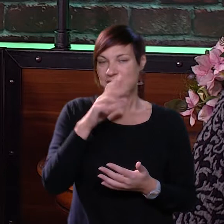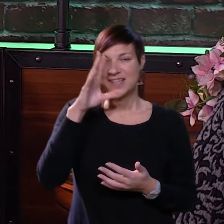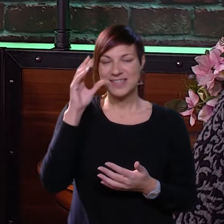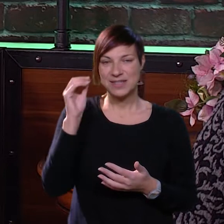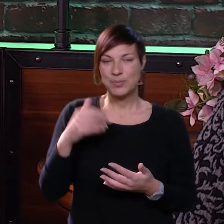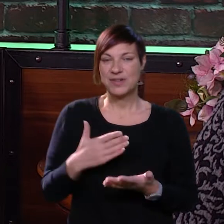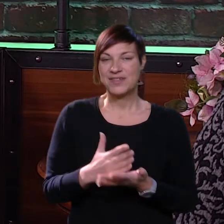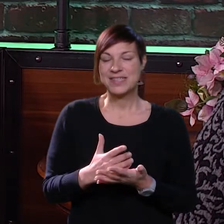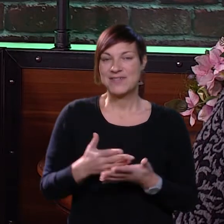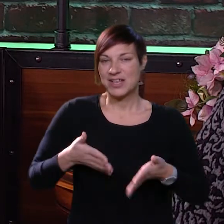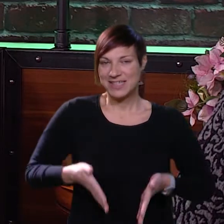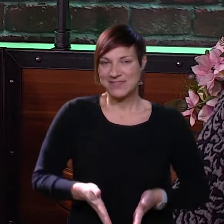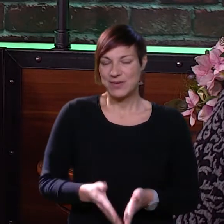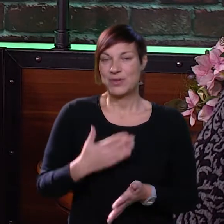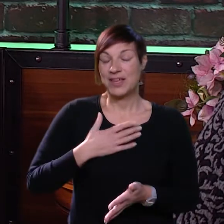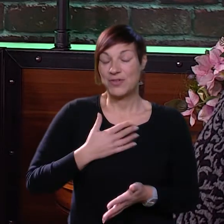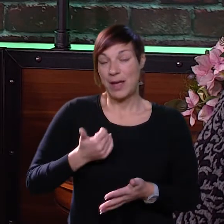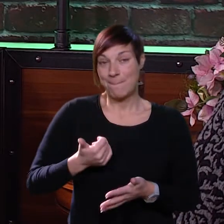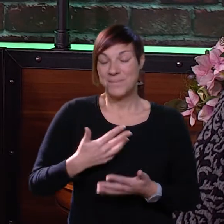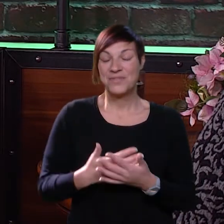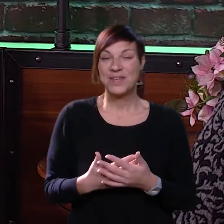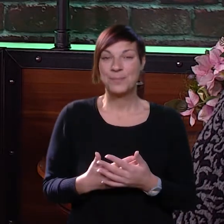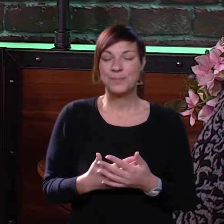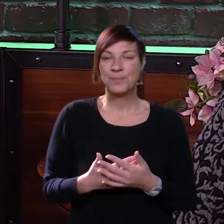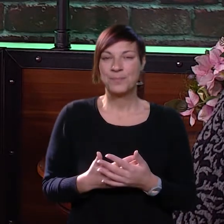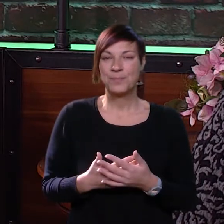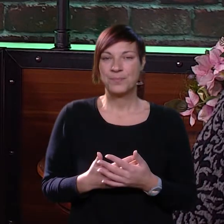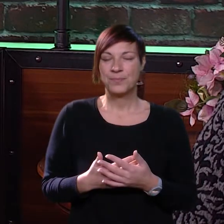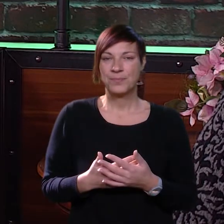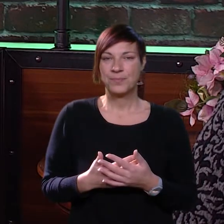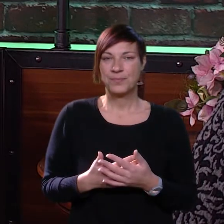majka svoje, svaki svoj porod, tako i ja pogotovo prvi.